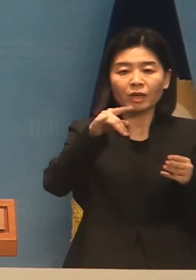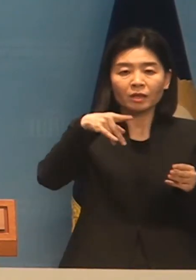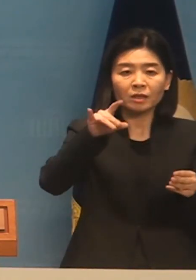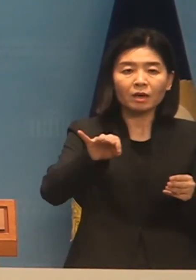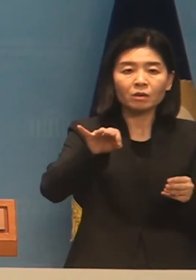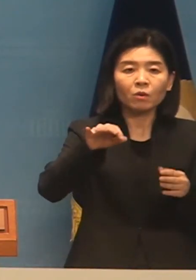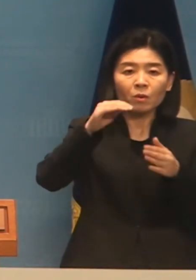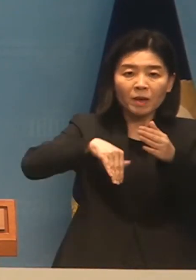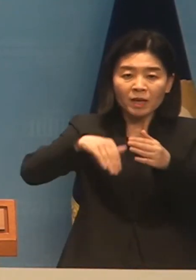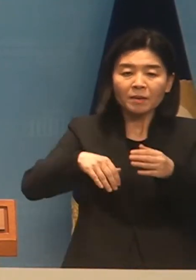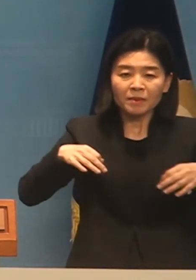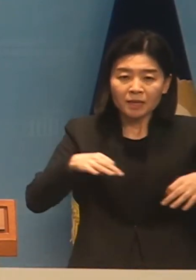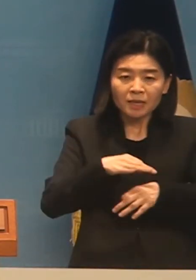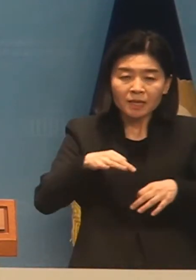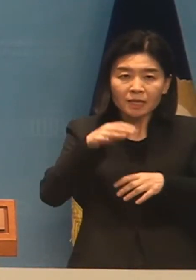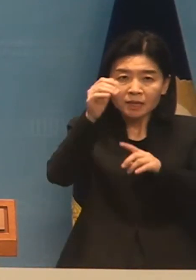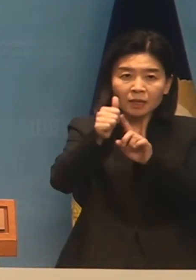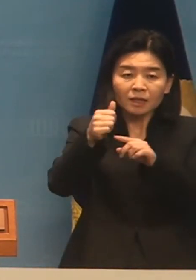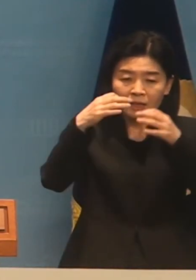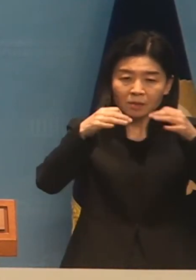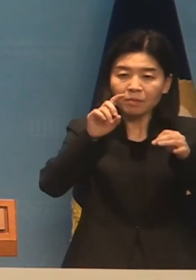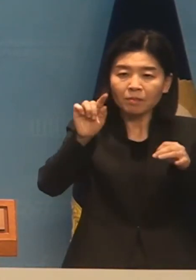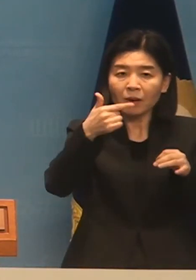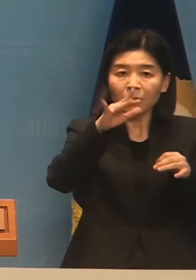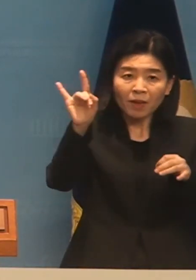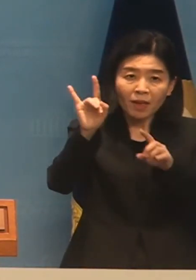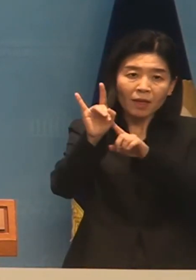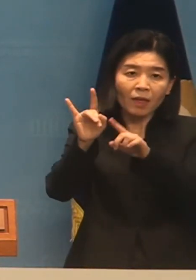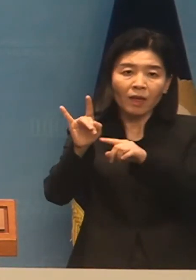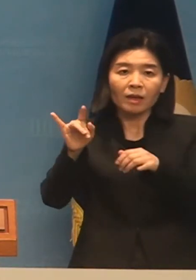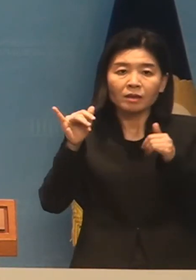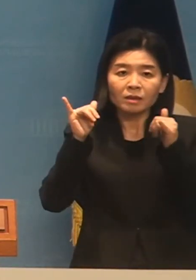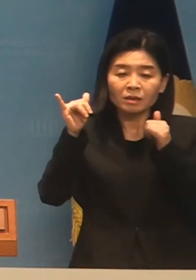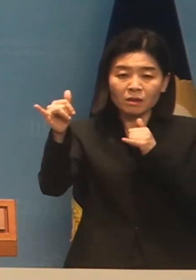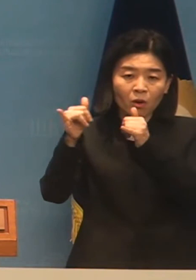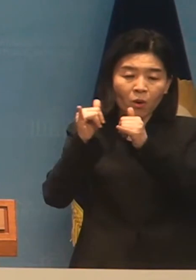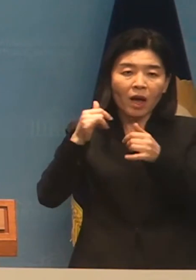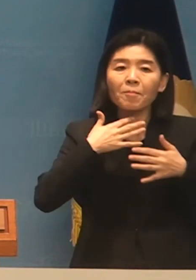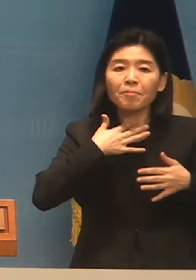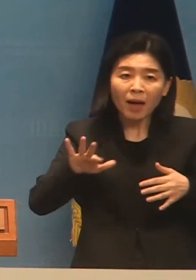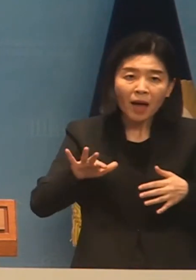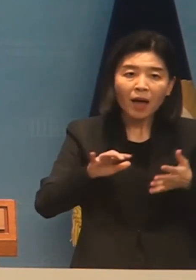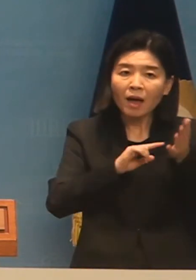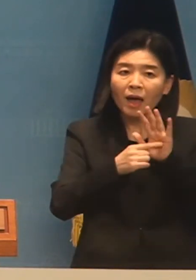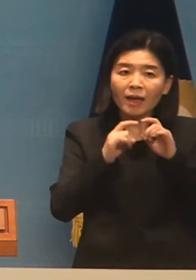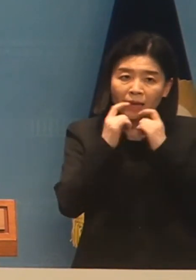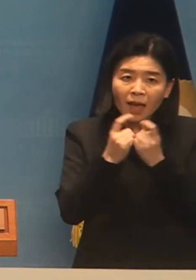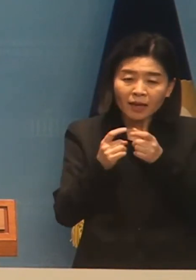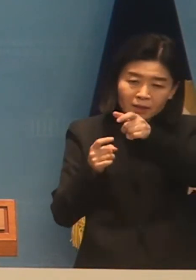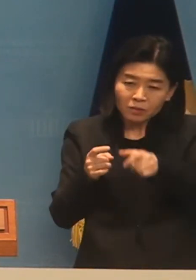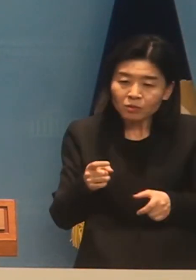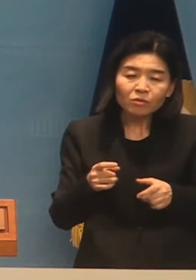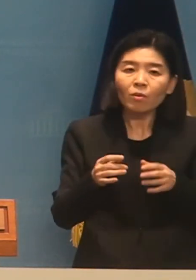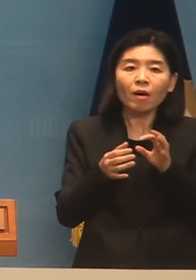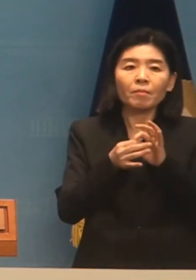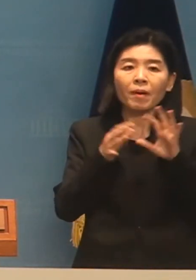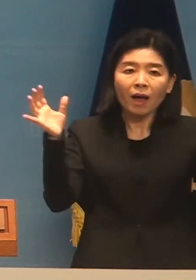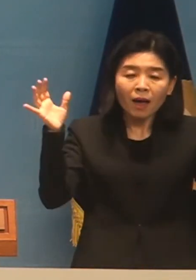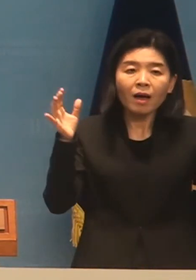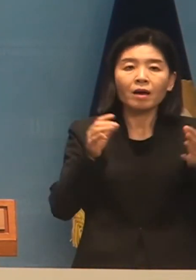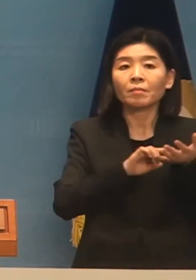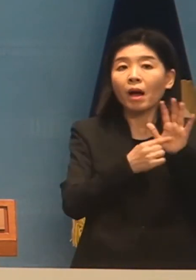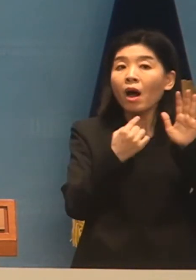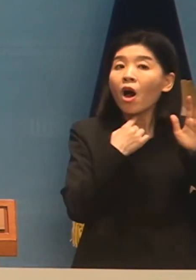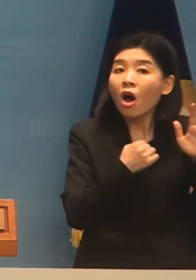비리 주범인 김만배와 전화통화를 단 한 번도 한 적이 없다, 개인적인 친분관계가 없다고 발언한 사건 등에